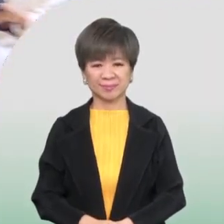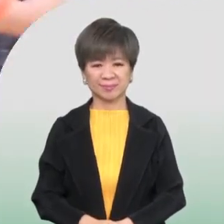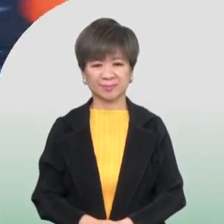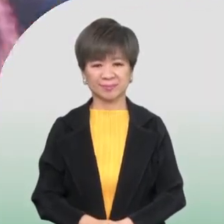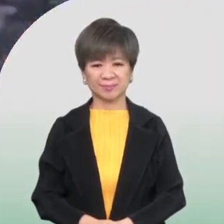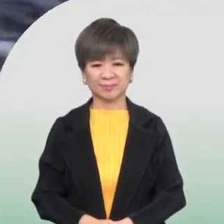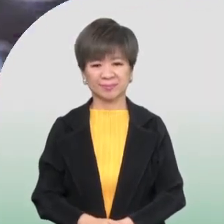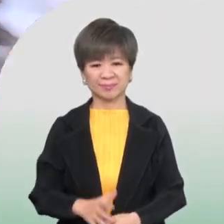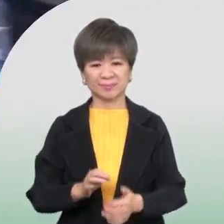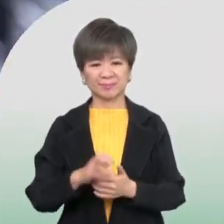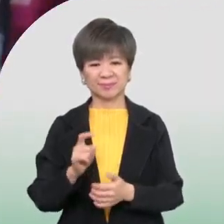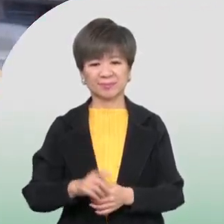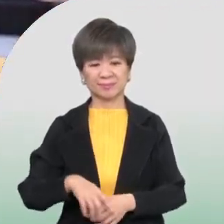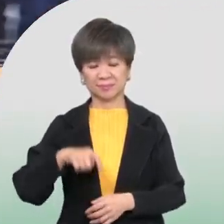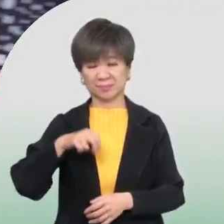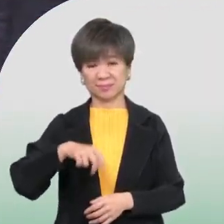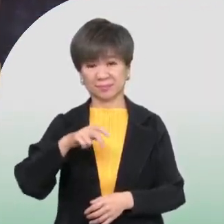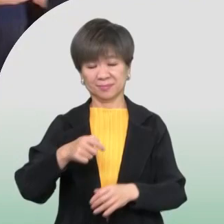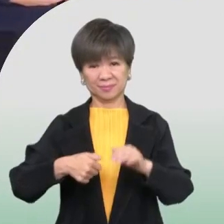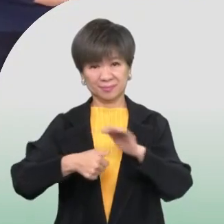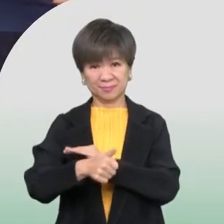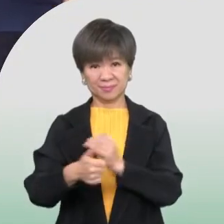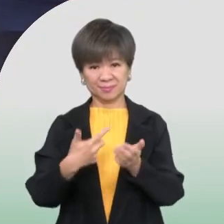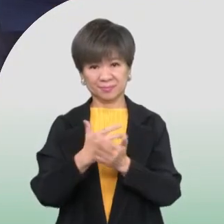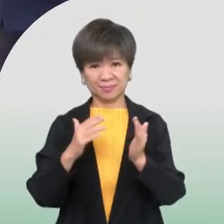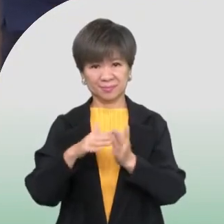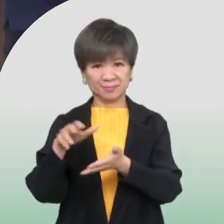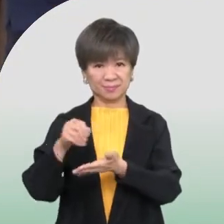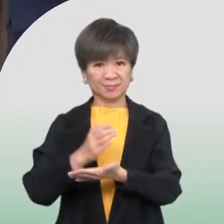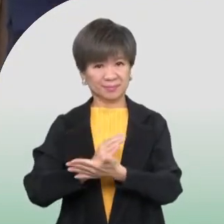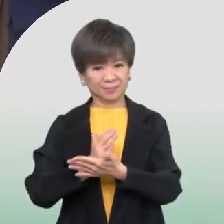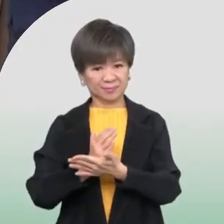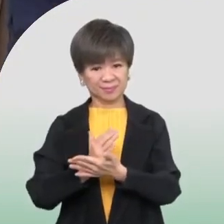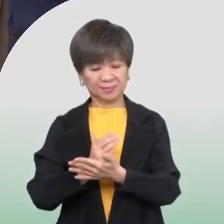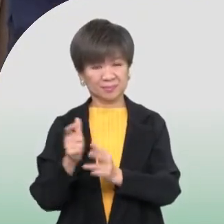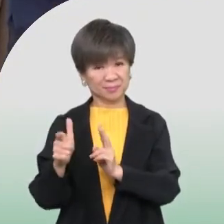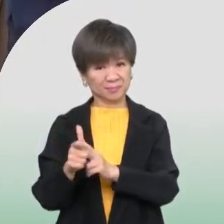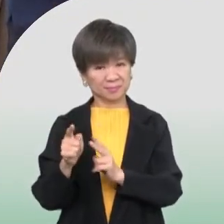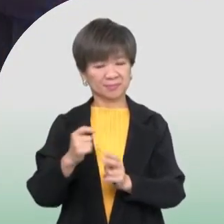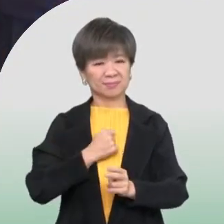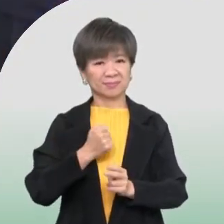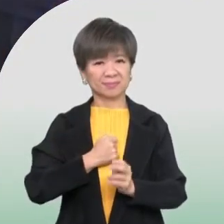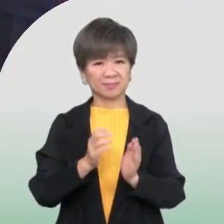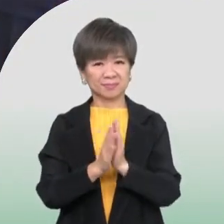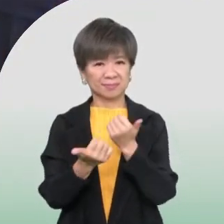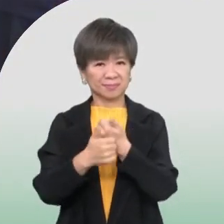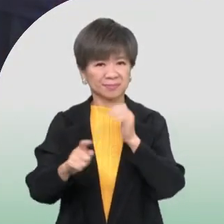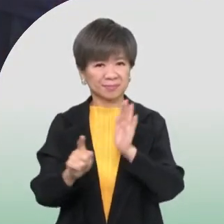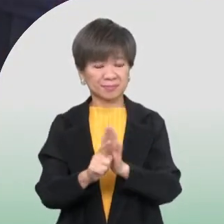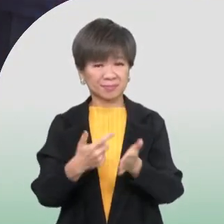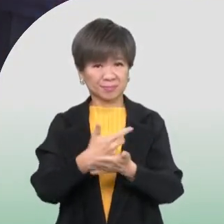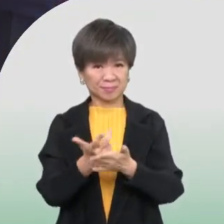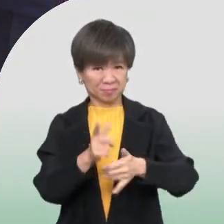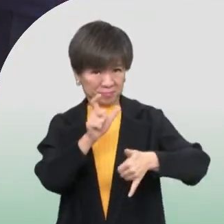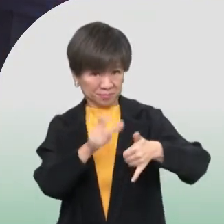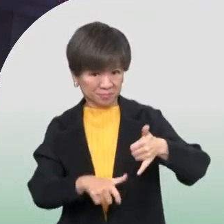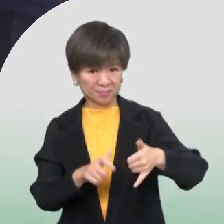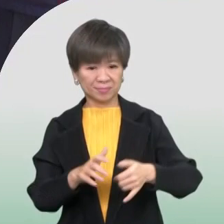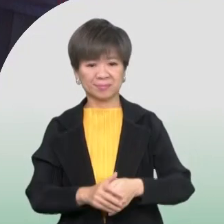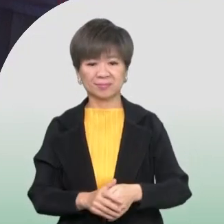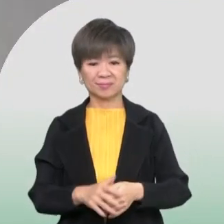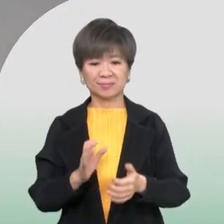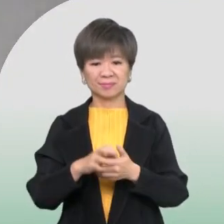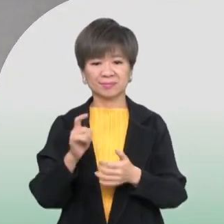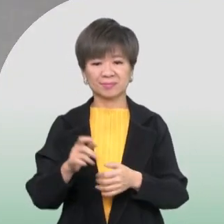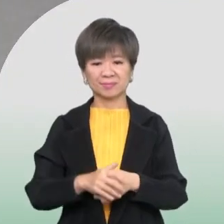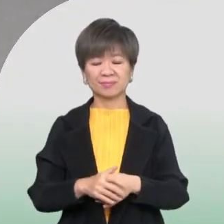玉行凤台的房子业主，再个有艺术家拿点书，为大家能认识一条桃园有代表性的艺术家。新福客家书法家